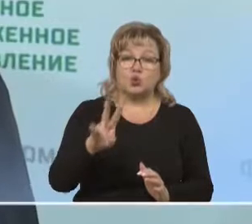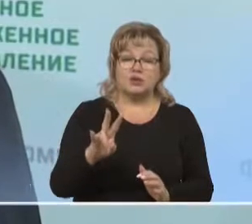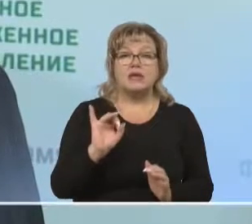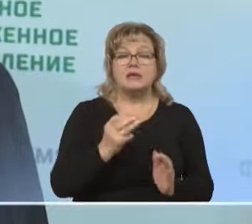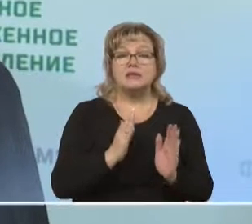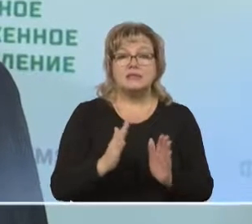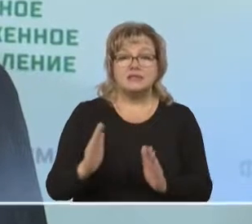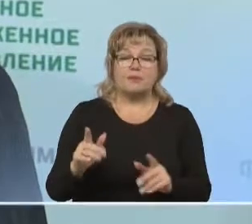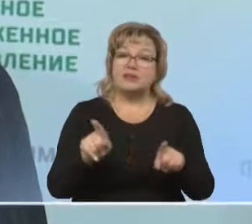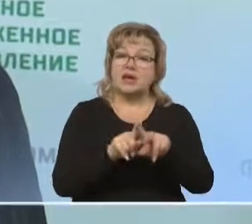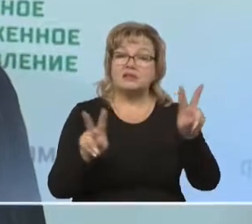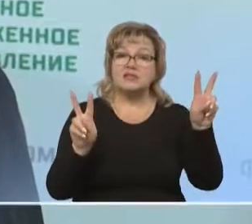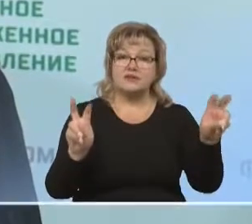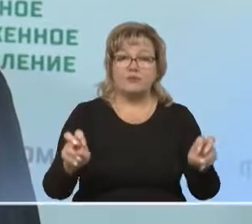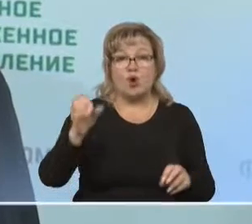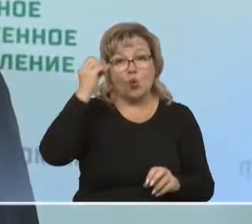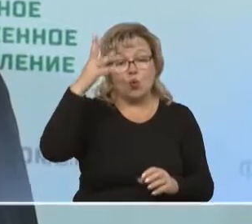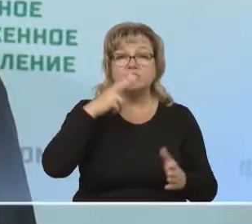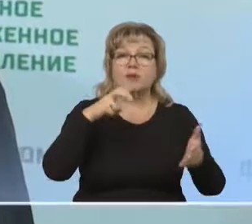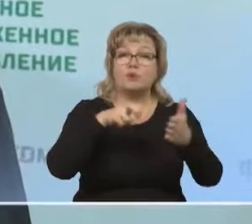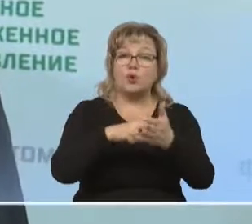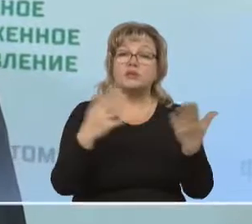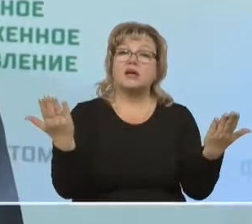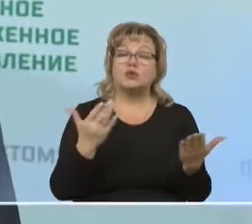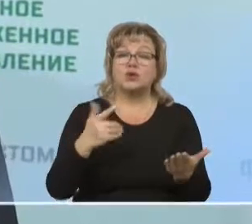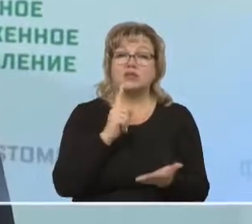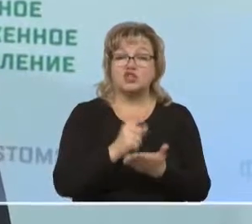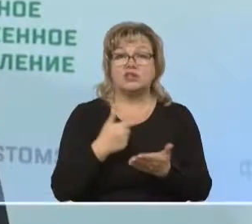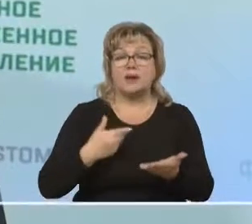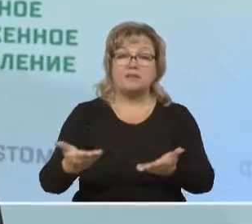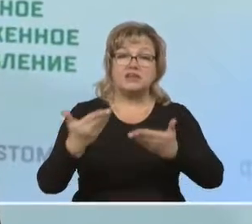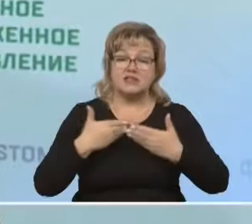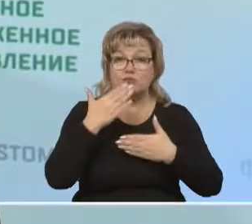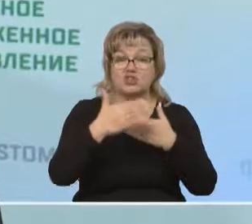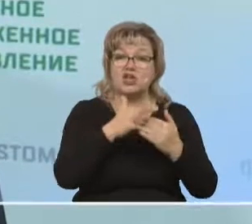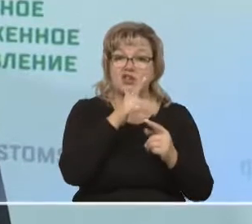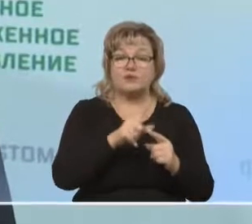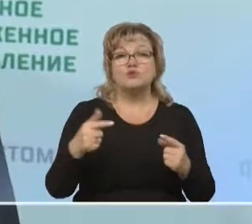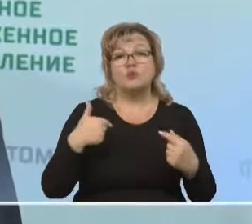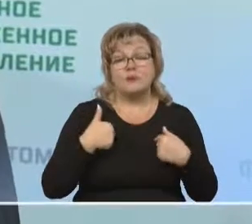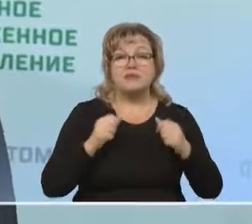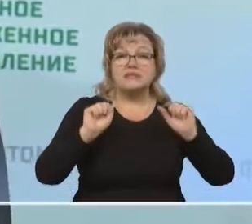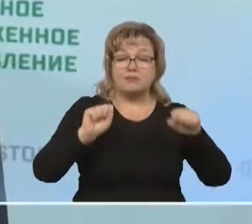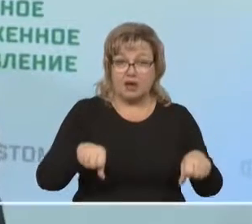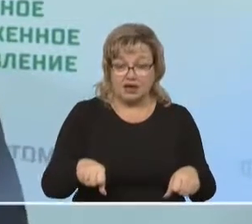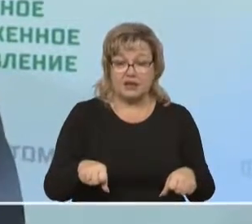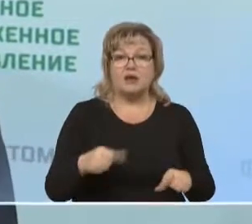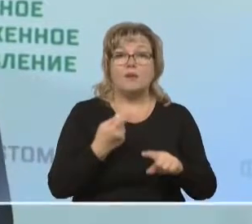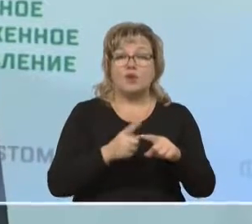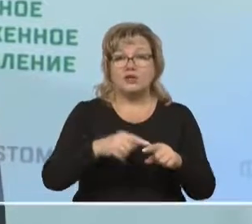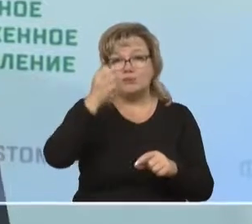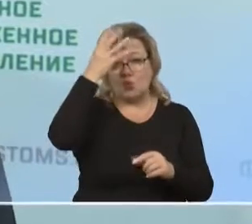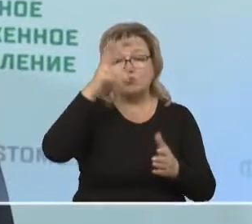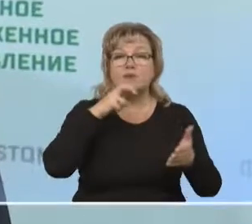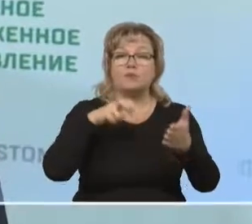системы так называемых умных пломб, да, которые нам должны предоставить в ближайшее время с тем, чтобы мы могли по этим умным